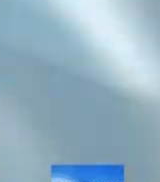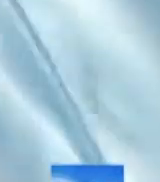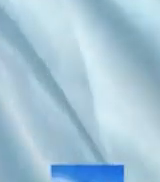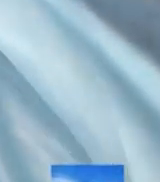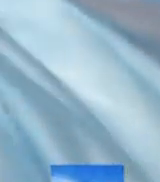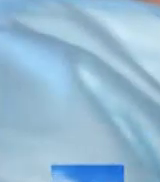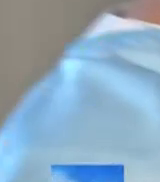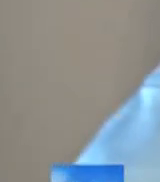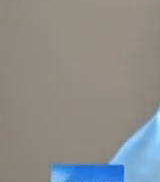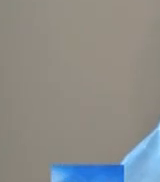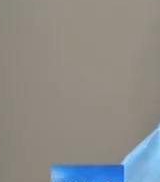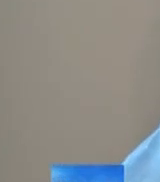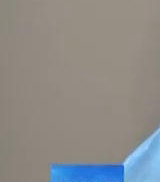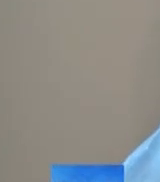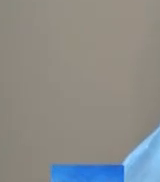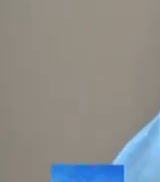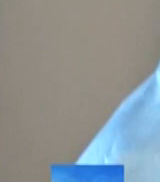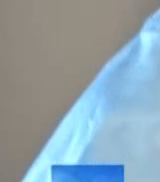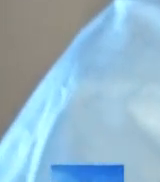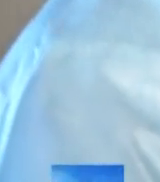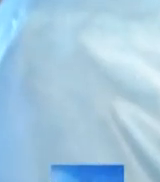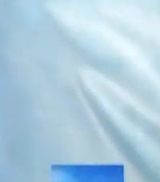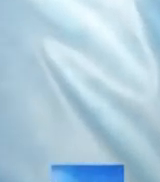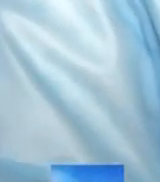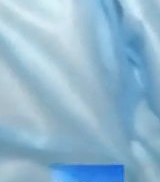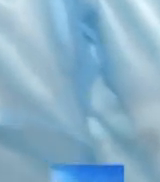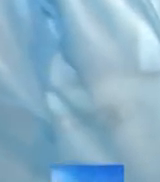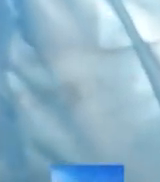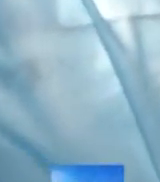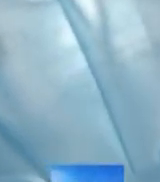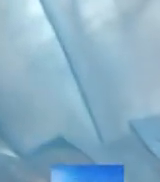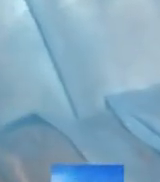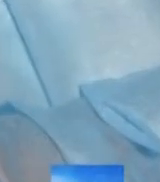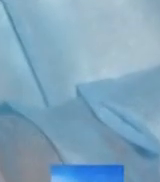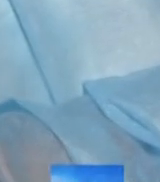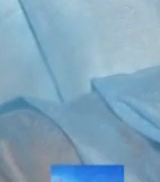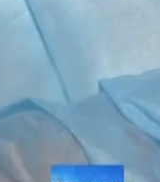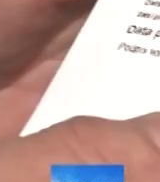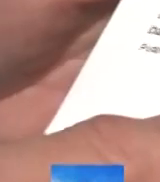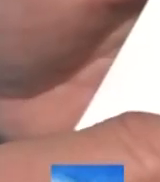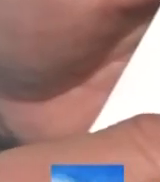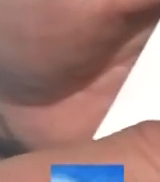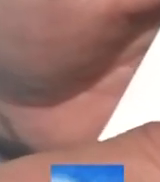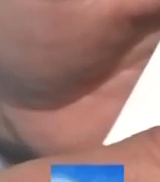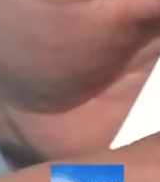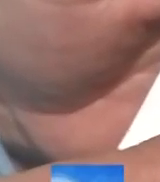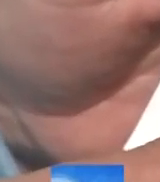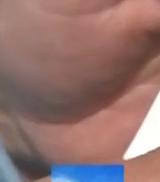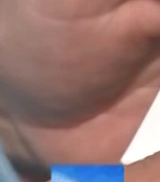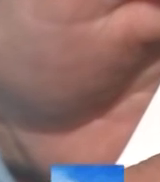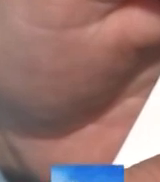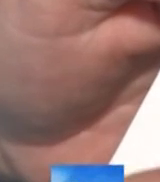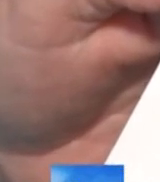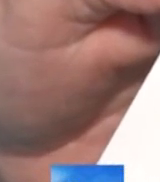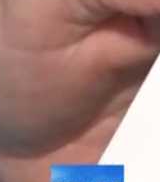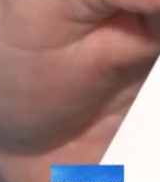431 tysięcy seniorów. Ich szczepienie rozpocznie się 25 stycznia. Plany rządu komplikuje ograniczenie dostaw